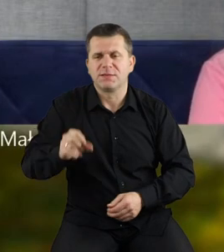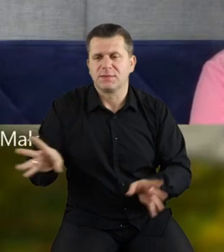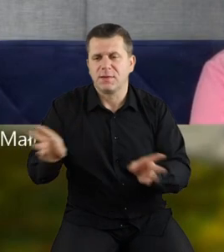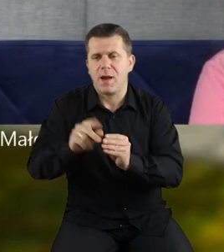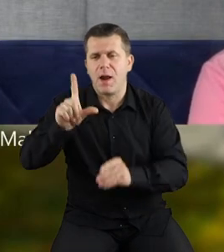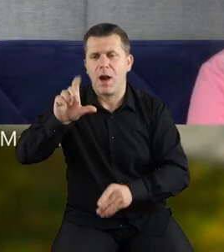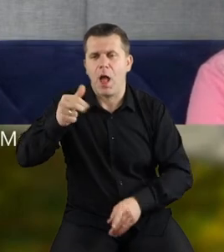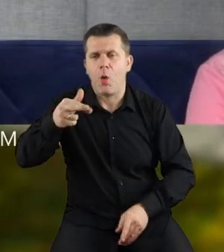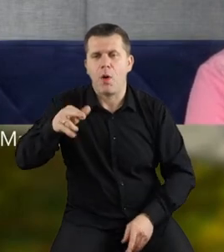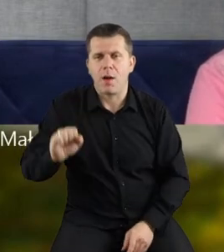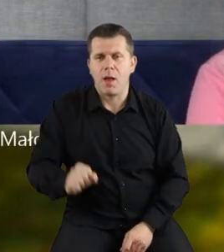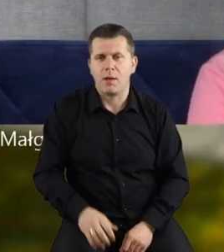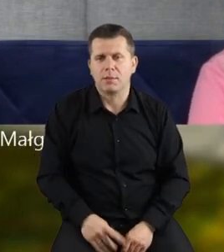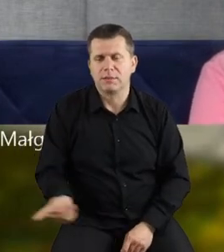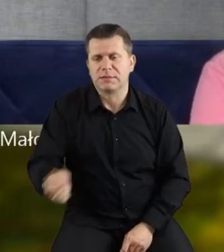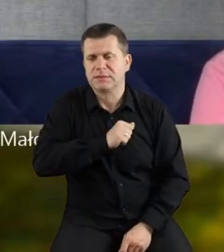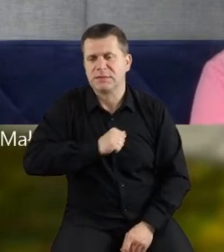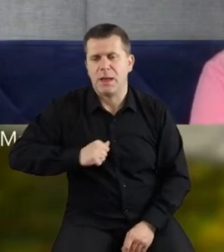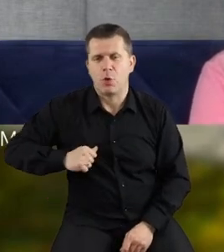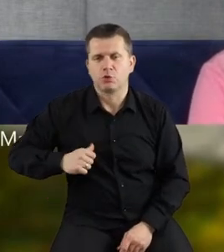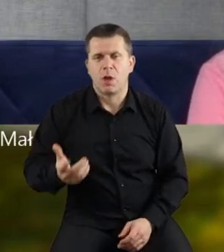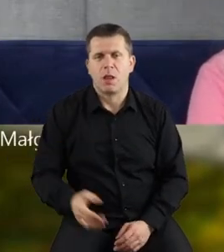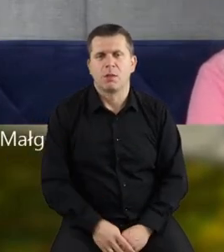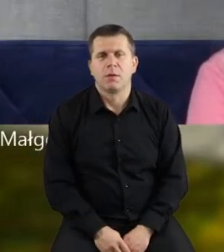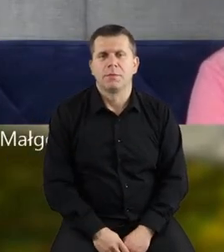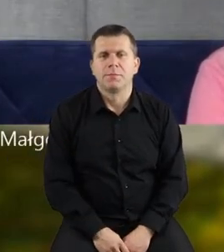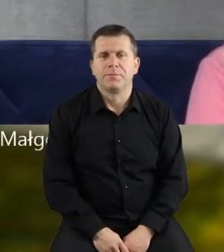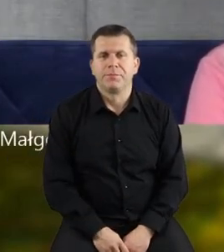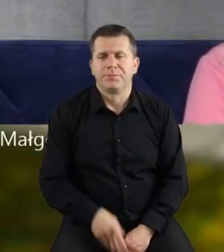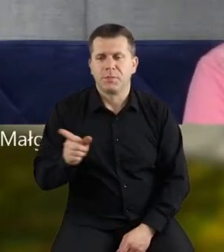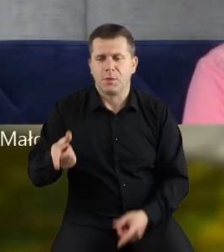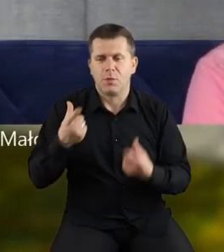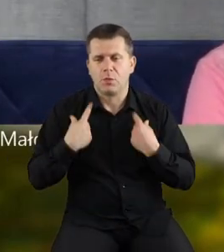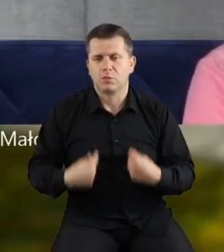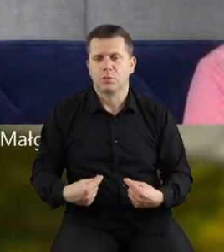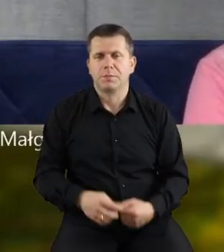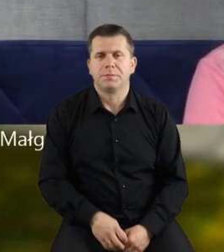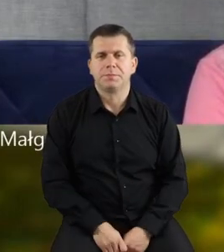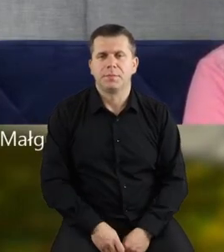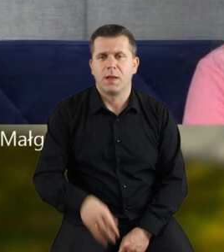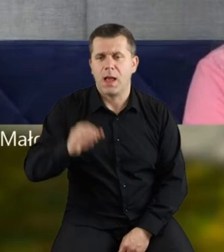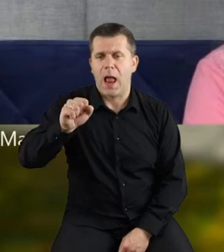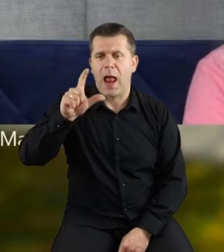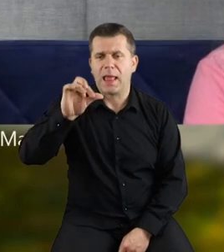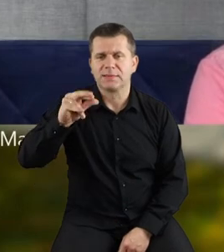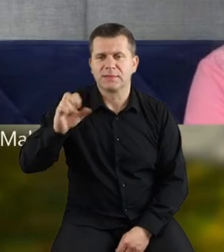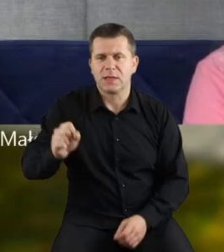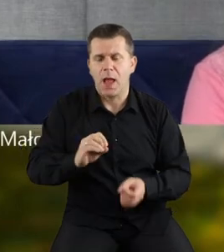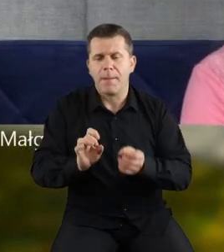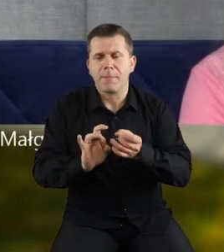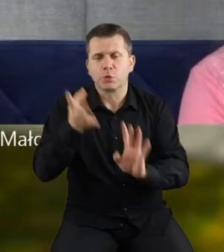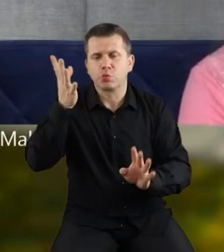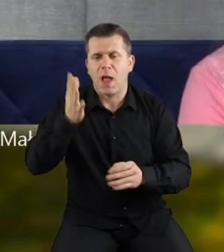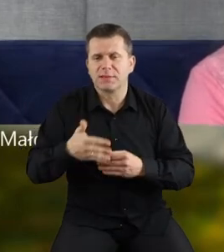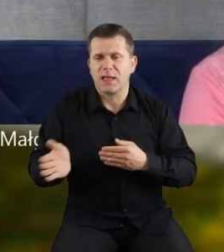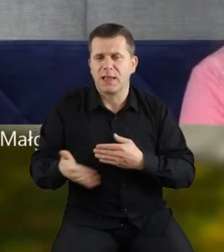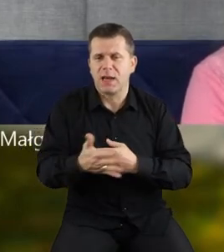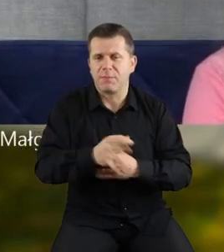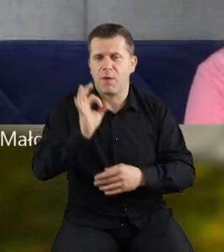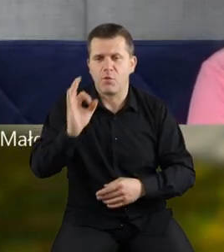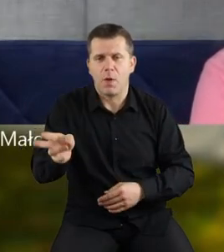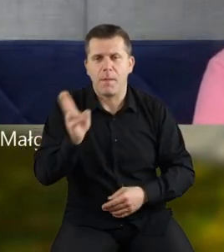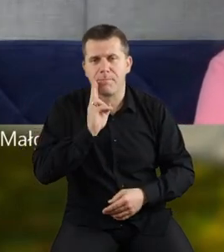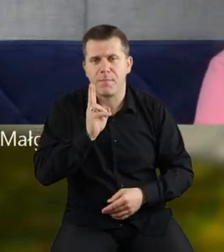z Laurą, taką całkiem samodzielną osobą. Alicja w Pozłacanej